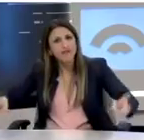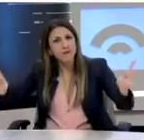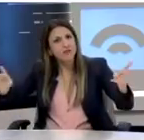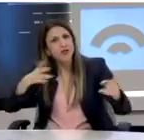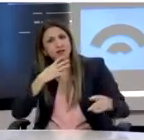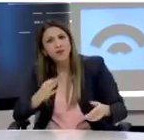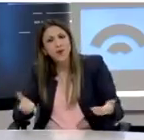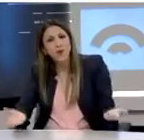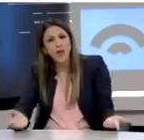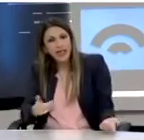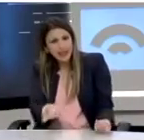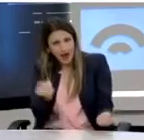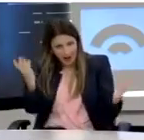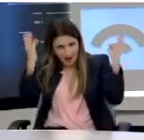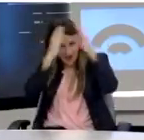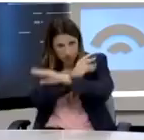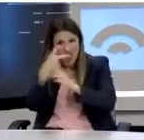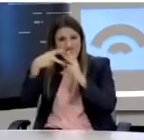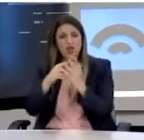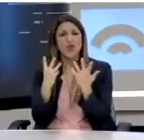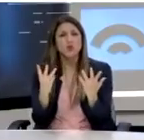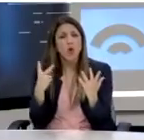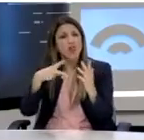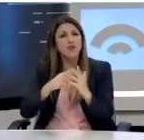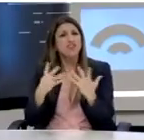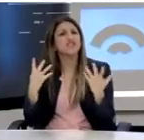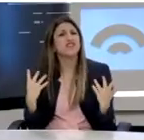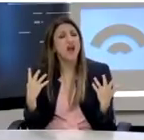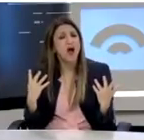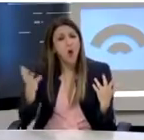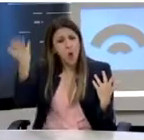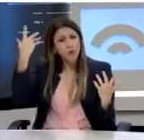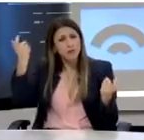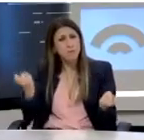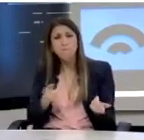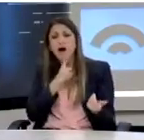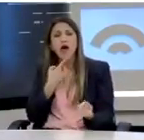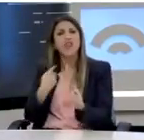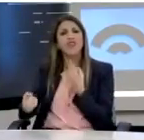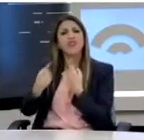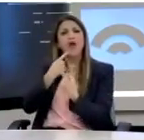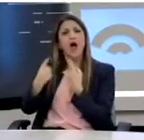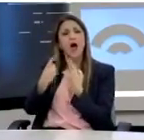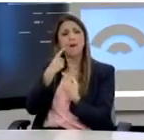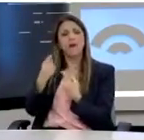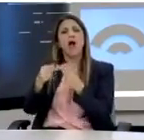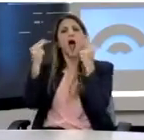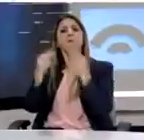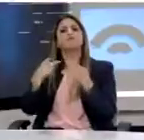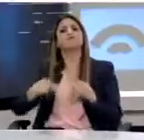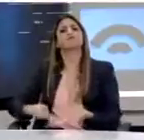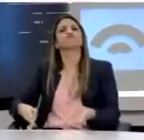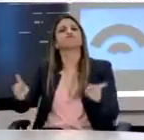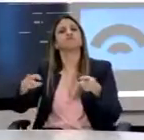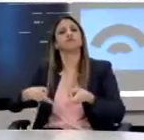25 χρόνια, πού ήσασταν το 2008-2009, όταν έγινε η διαπραγμάτευση και απελευθερώθηκε το